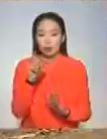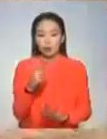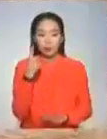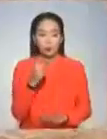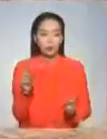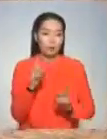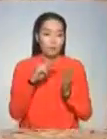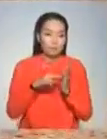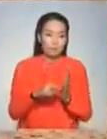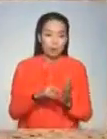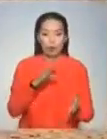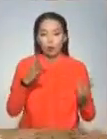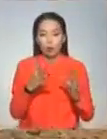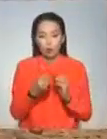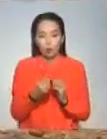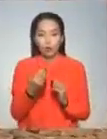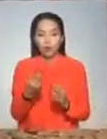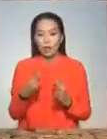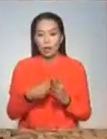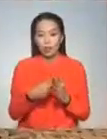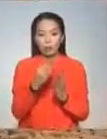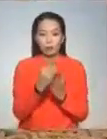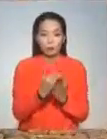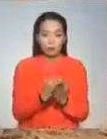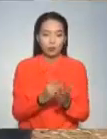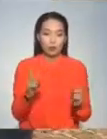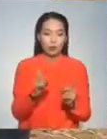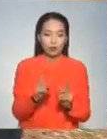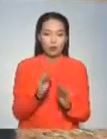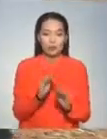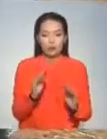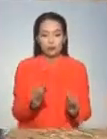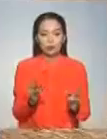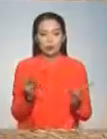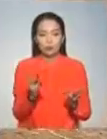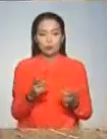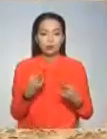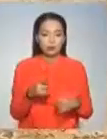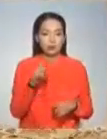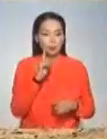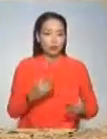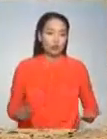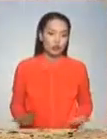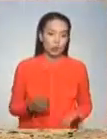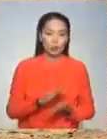целью разработать комплексный план льготных программ, чтобы дети могли родиться и жить в комфортных условиях.